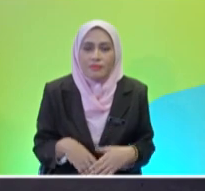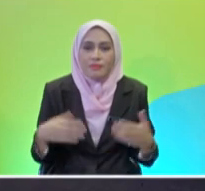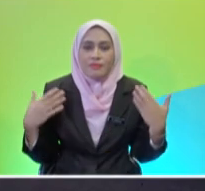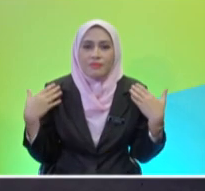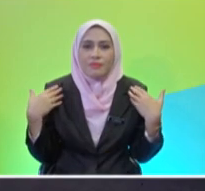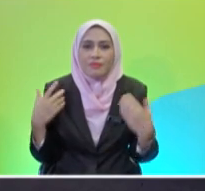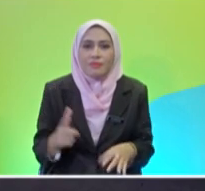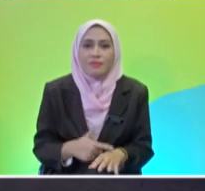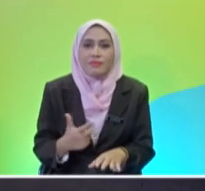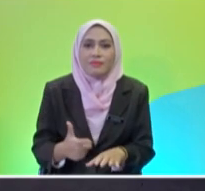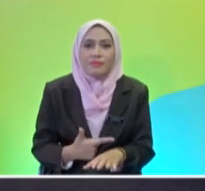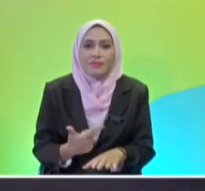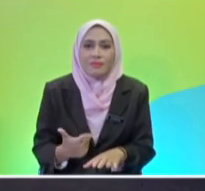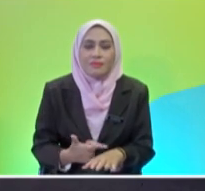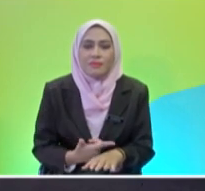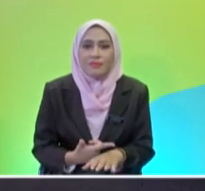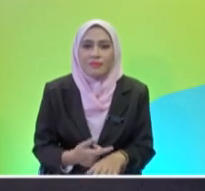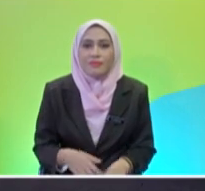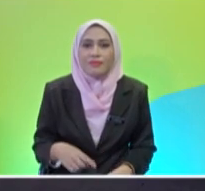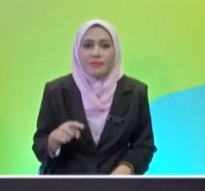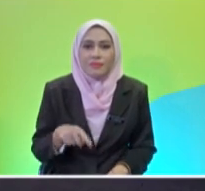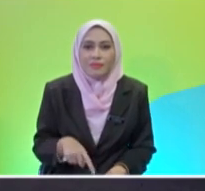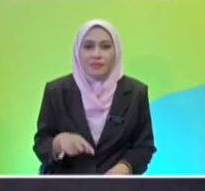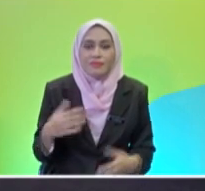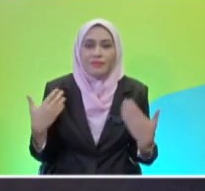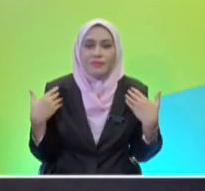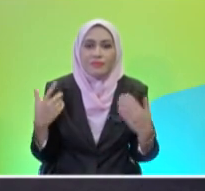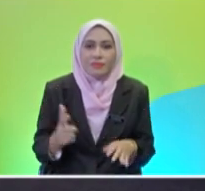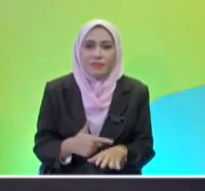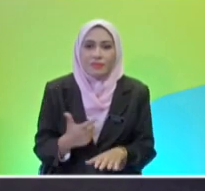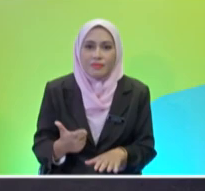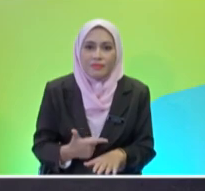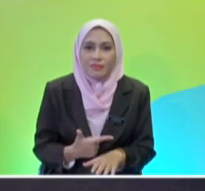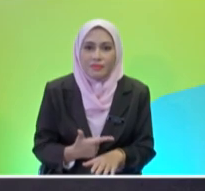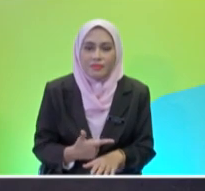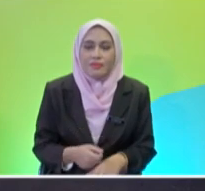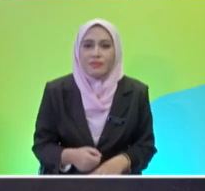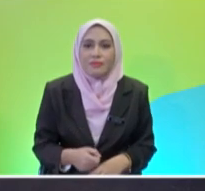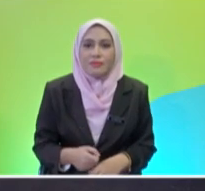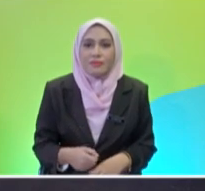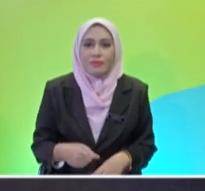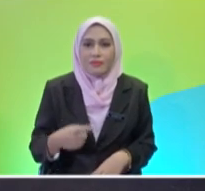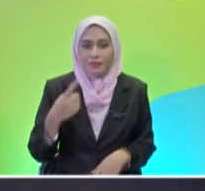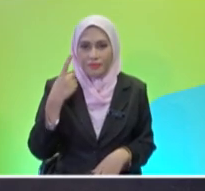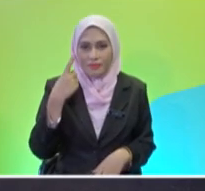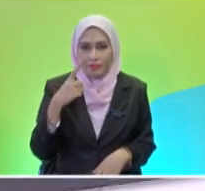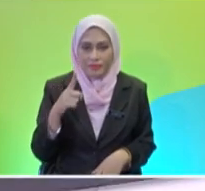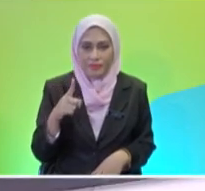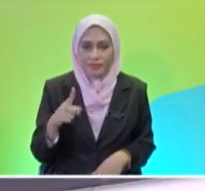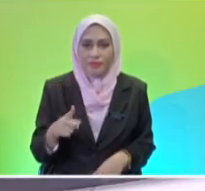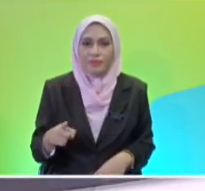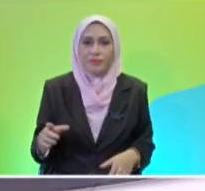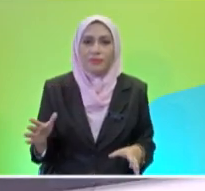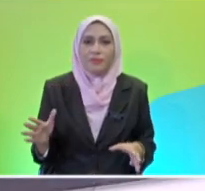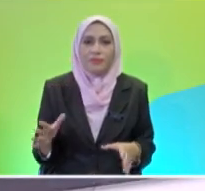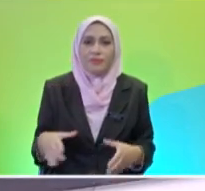Ya, betul. Dekat sini ada lirik lagu, tugasan untuk Ria dan anak murid. Cikgu dekat depan, dekat